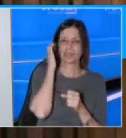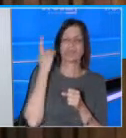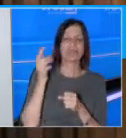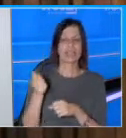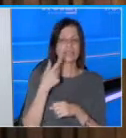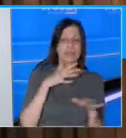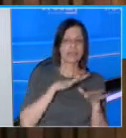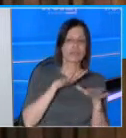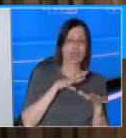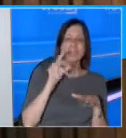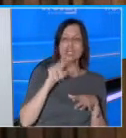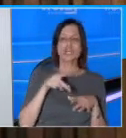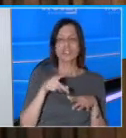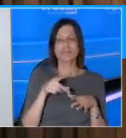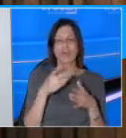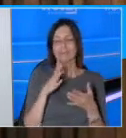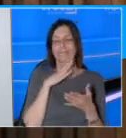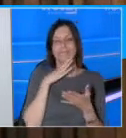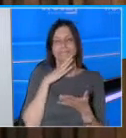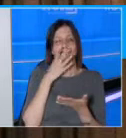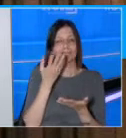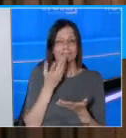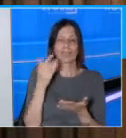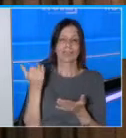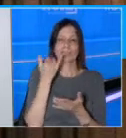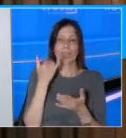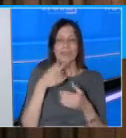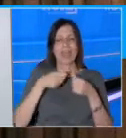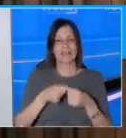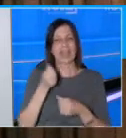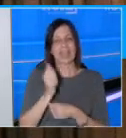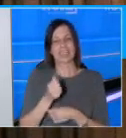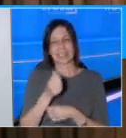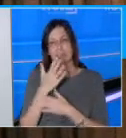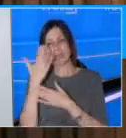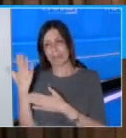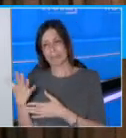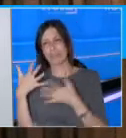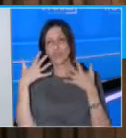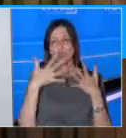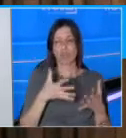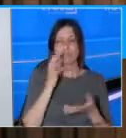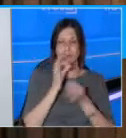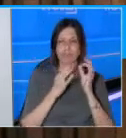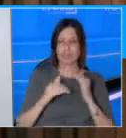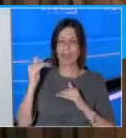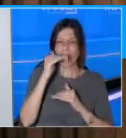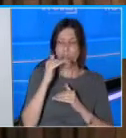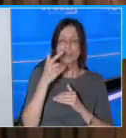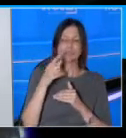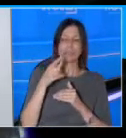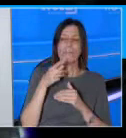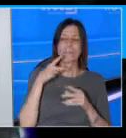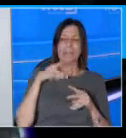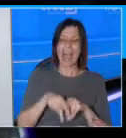אתה יודע, יש פה איזה פיל בחדר, שכתמיד חברי כנסת מימין בעיקר תוקפים את שופטי העליון, את בגץ,